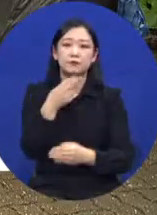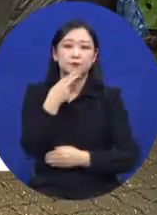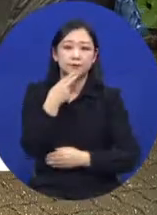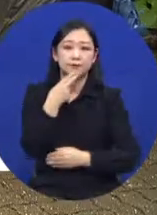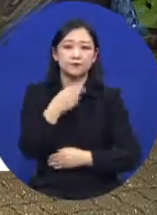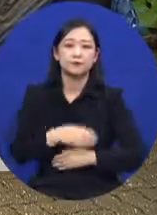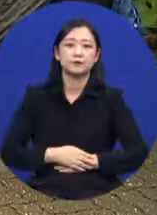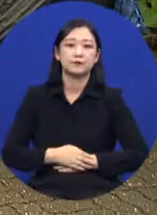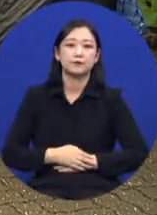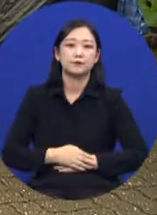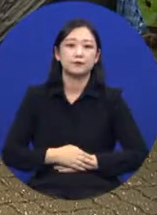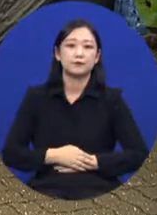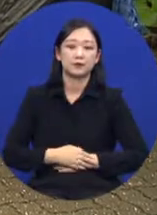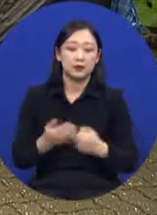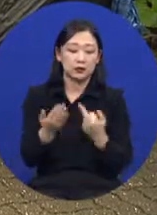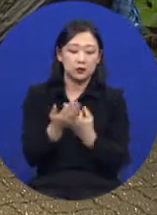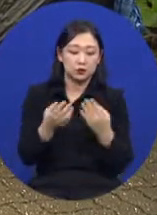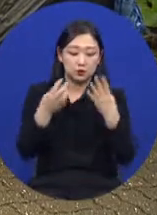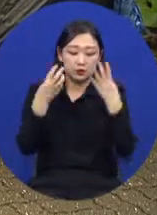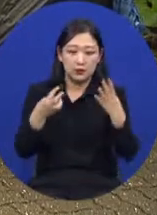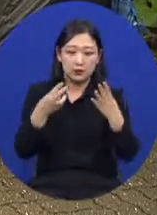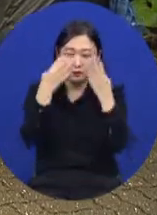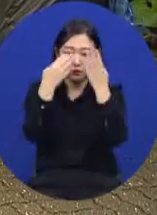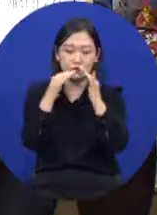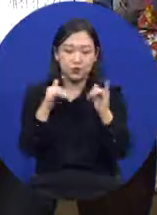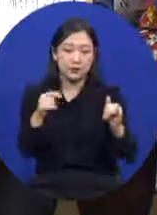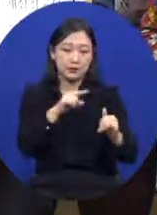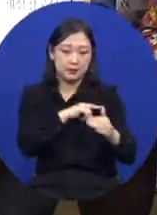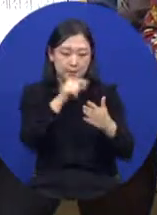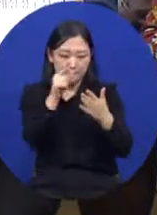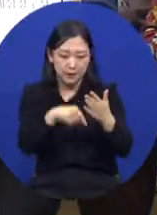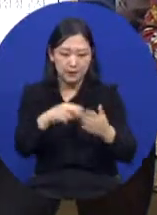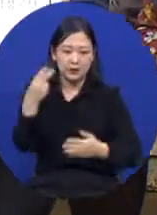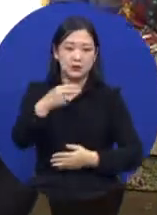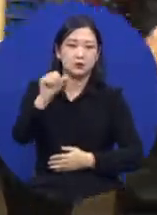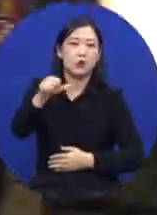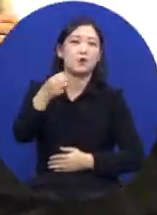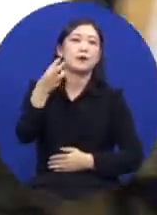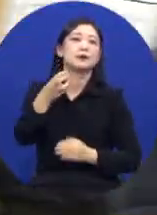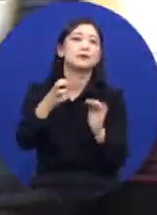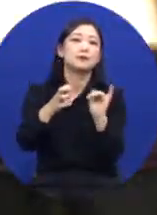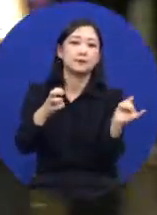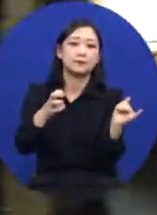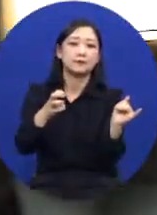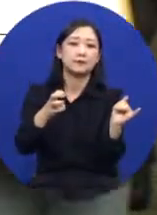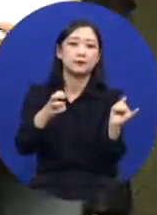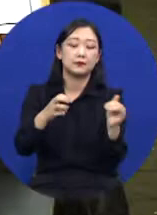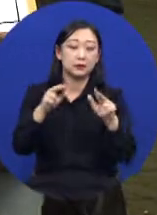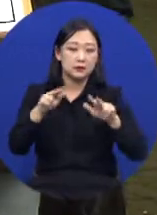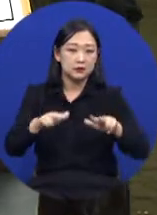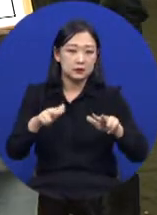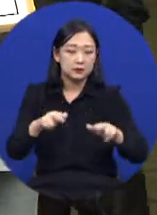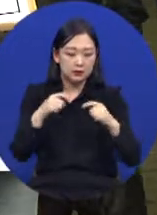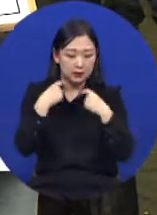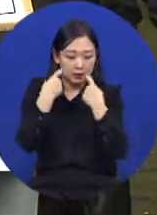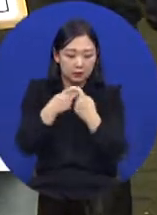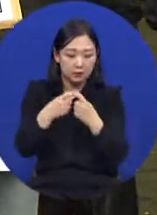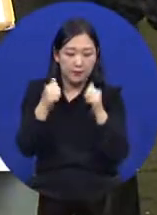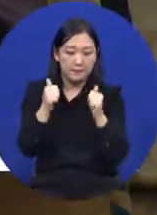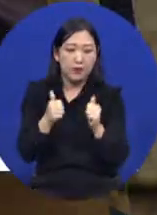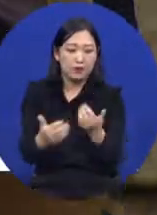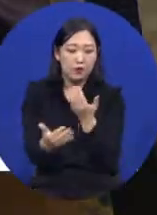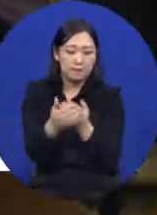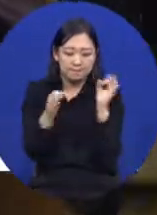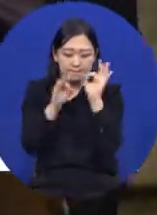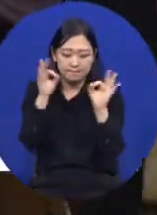해가지고. 제주 4.3 수용인 명부에 기재된 인원은 2,530명. 지금껏 개인별로 판결문을